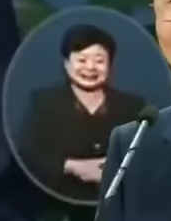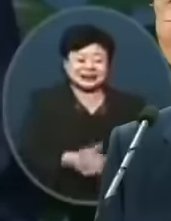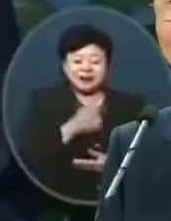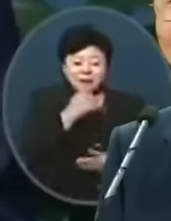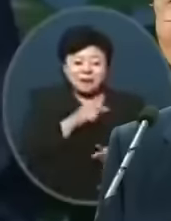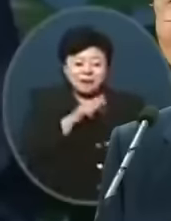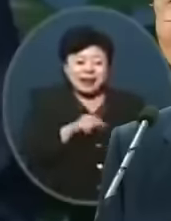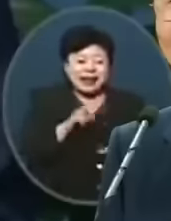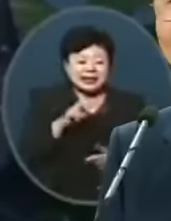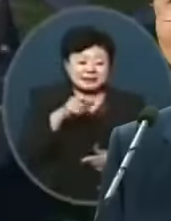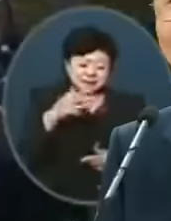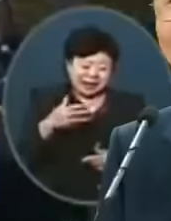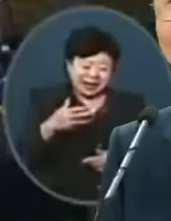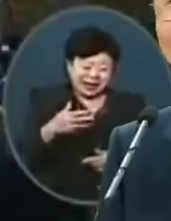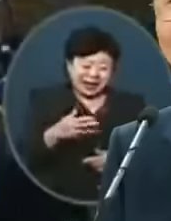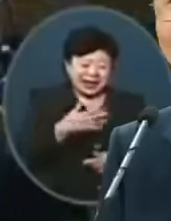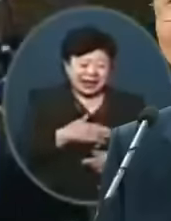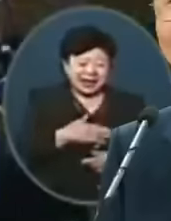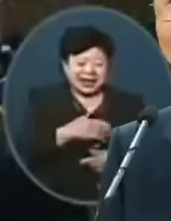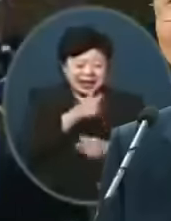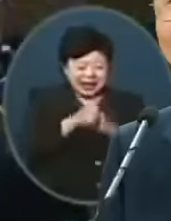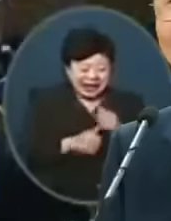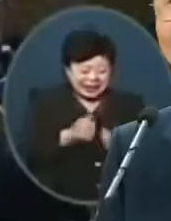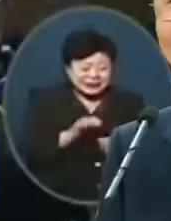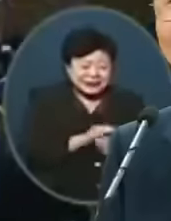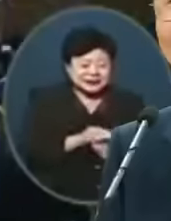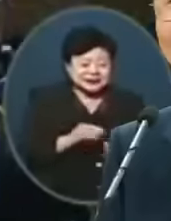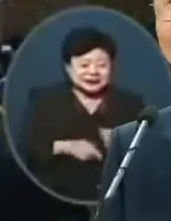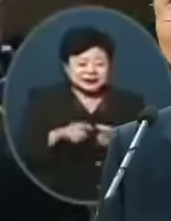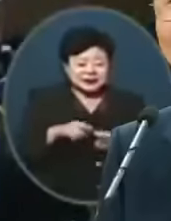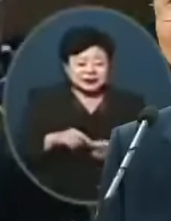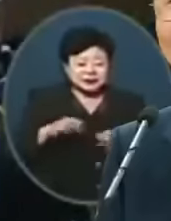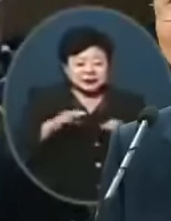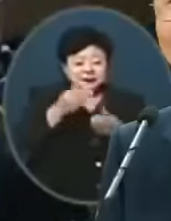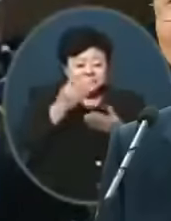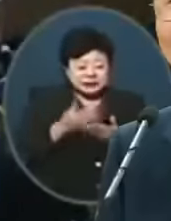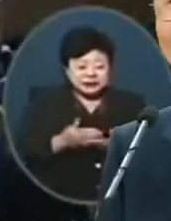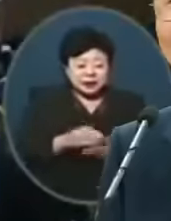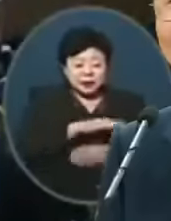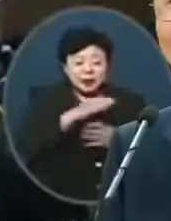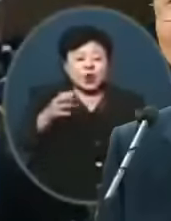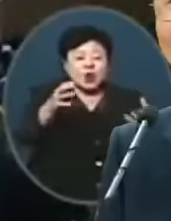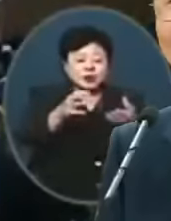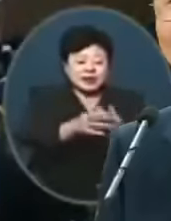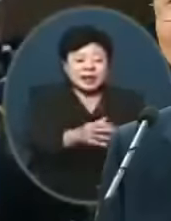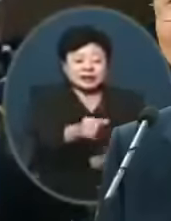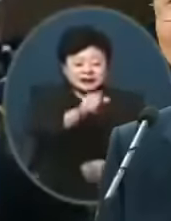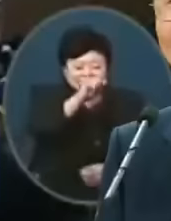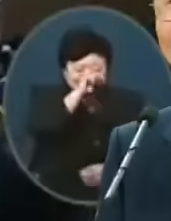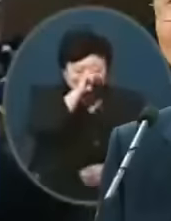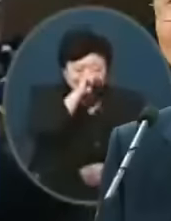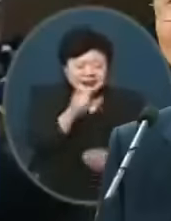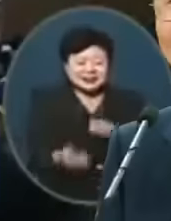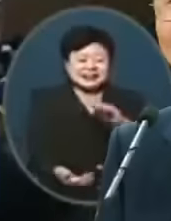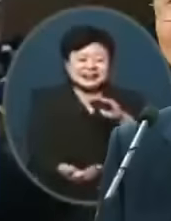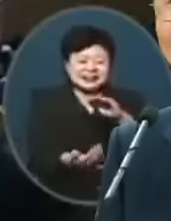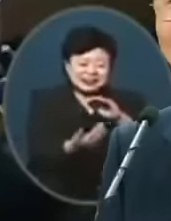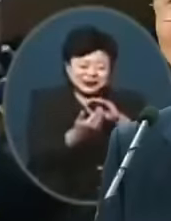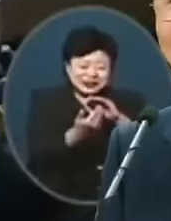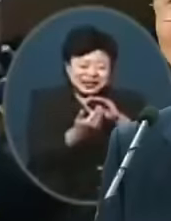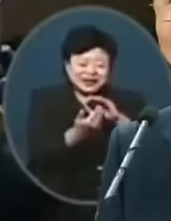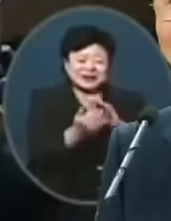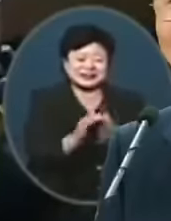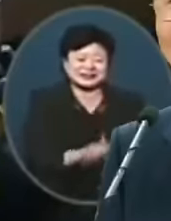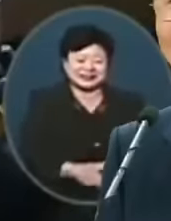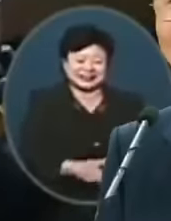로마서 8장 28절에 보면 우리가 알거니와 하나님을 사랑하는 자 곧 그 뜻대로 부르심을 입은 자들에게는 모든 것이 합력하여 선을